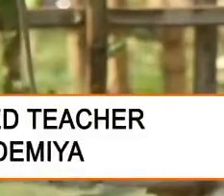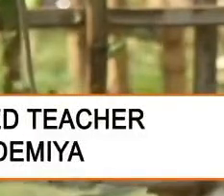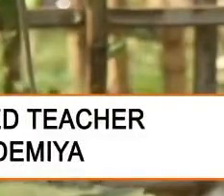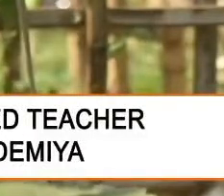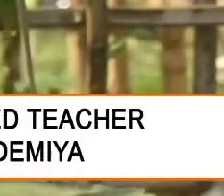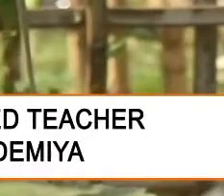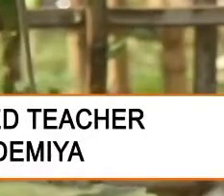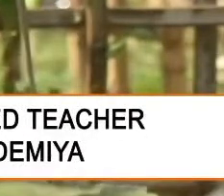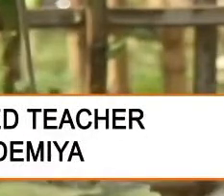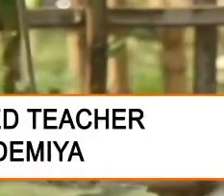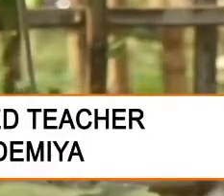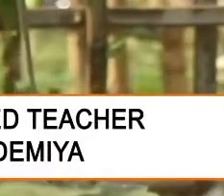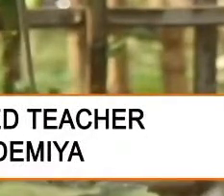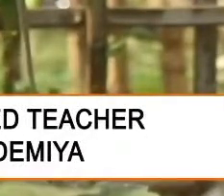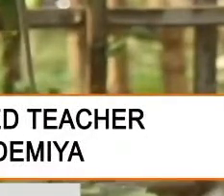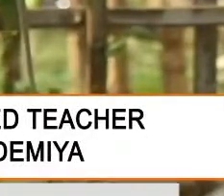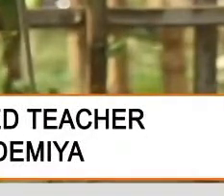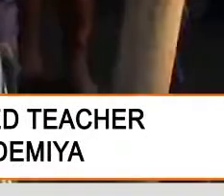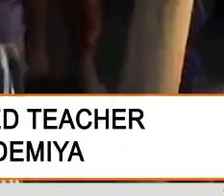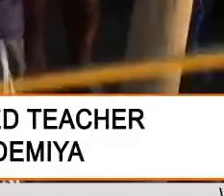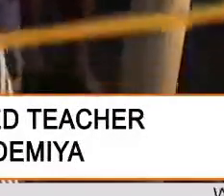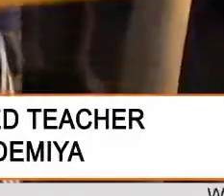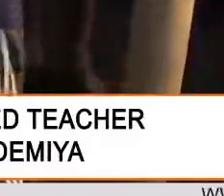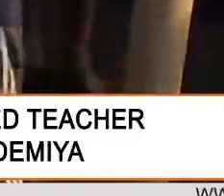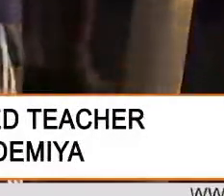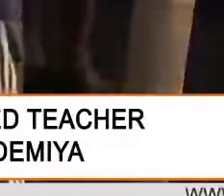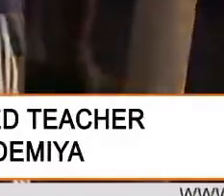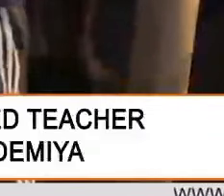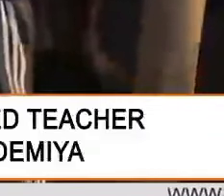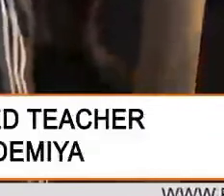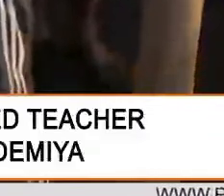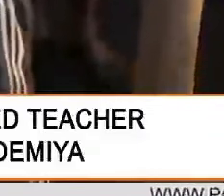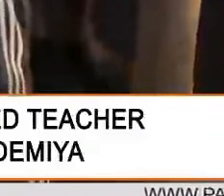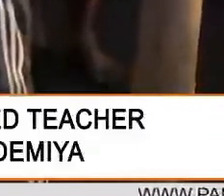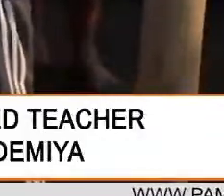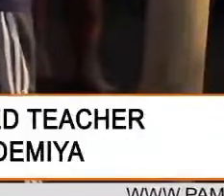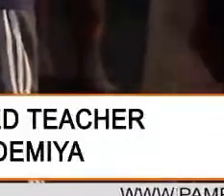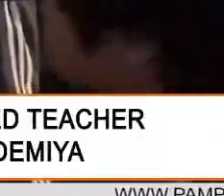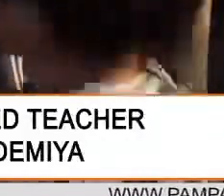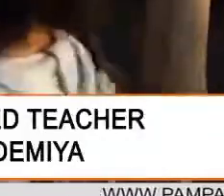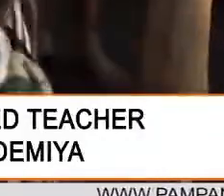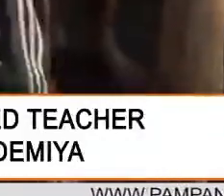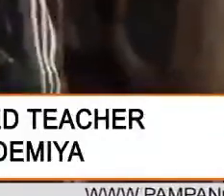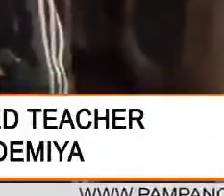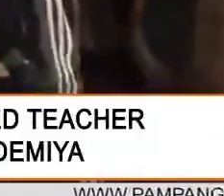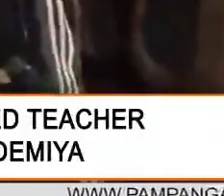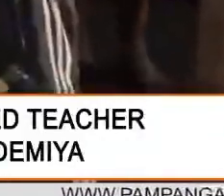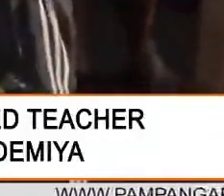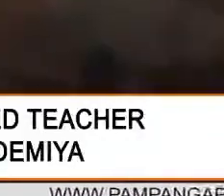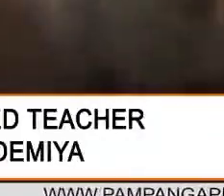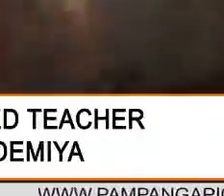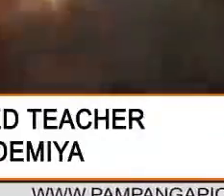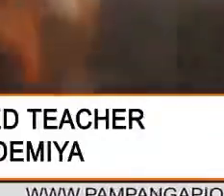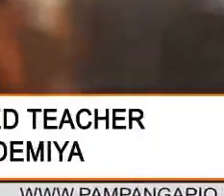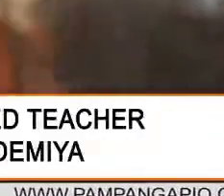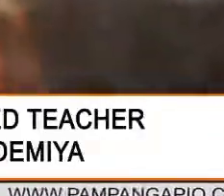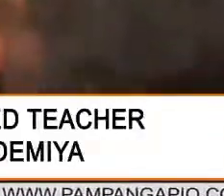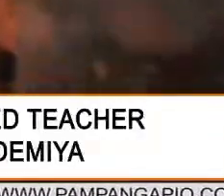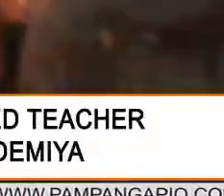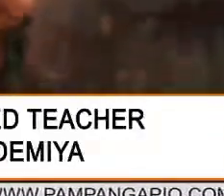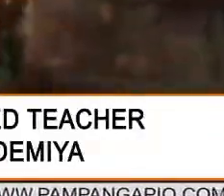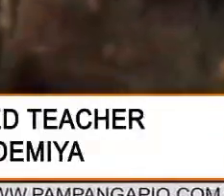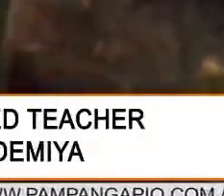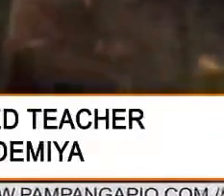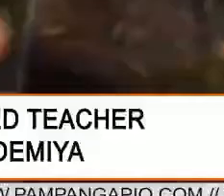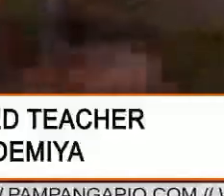magiging caretaker nila. Yung mape. Ang kalinga ng isang ama, ramdam hindi lang sa pamilya, kundi